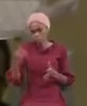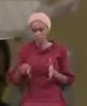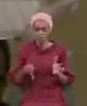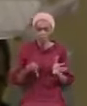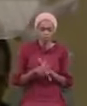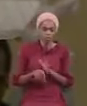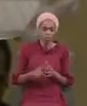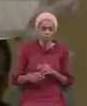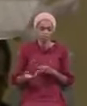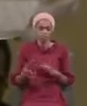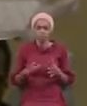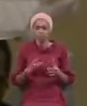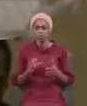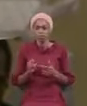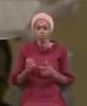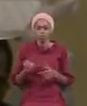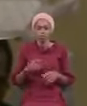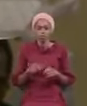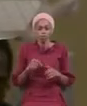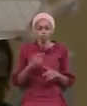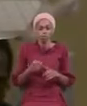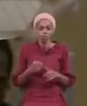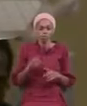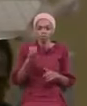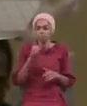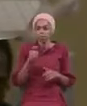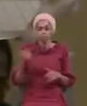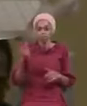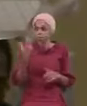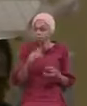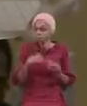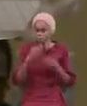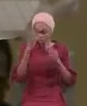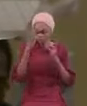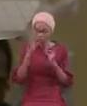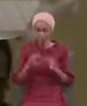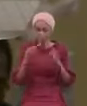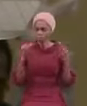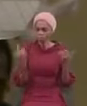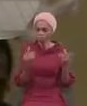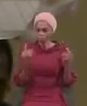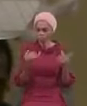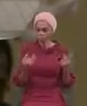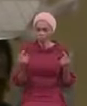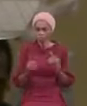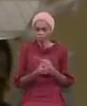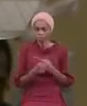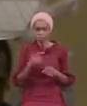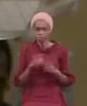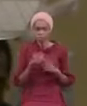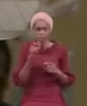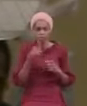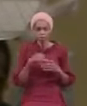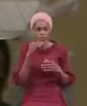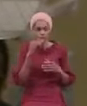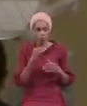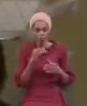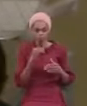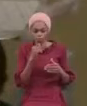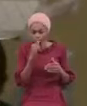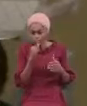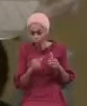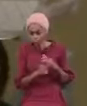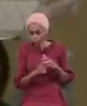de présomption présomptuux dans ton dans ton coin là-bas tout dévis tu te dévis de ce que Dieu a